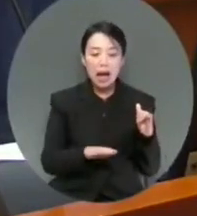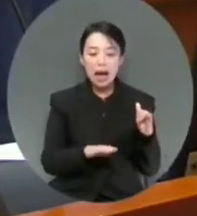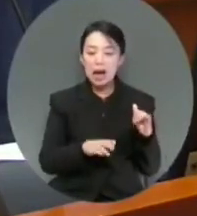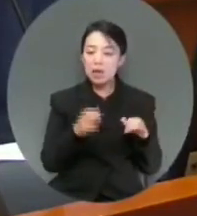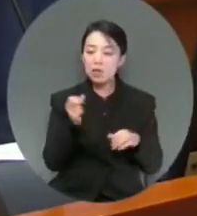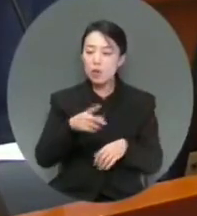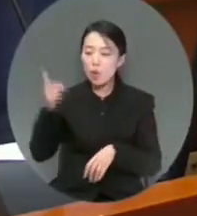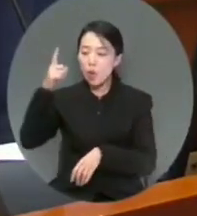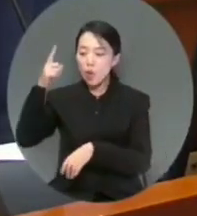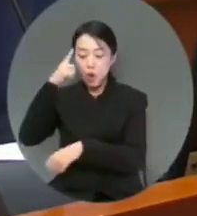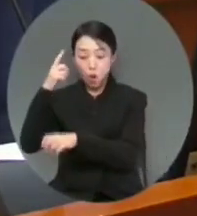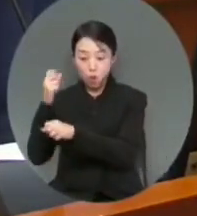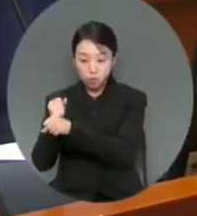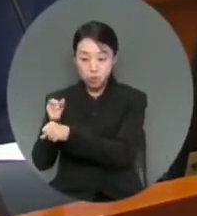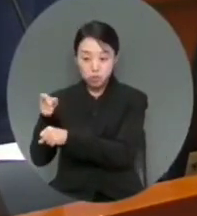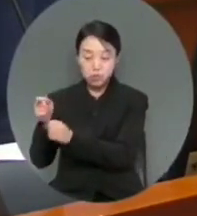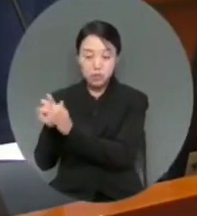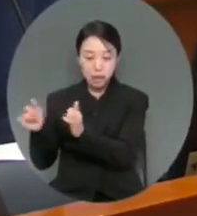과학기술계 인사들을